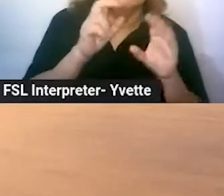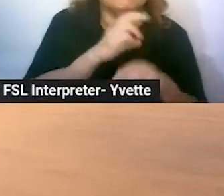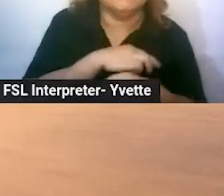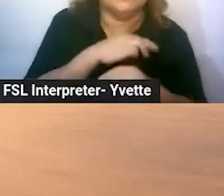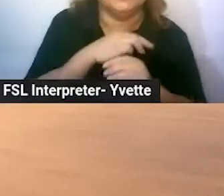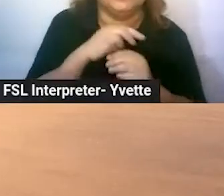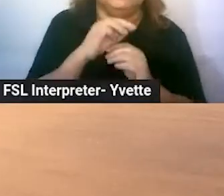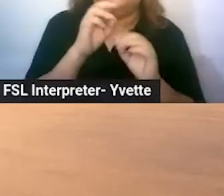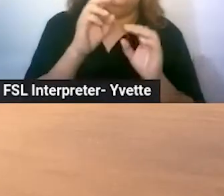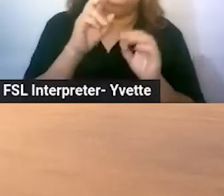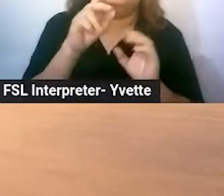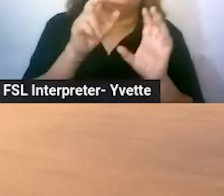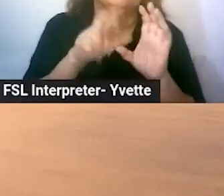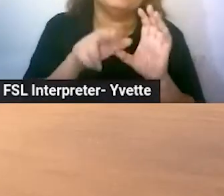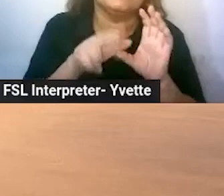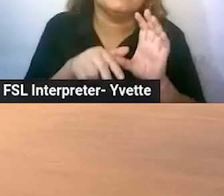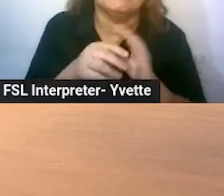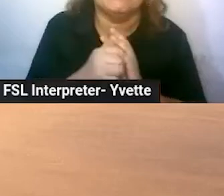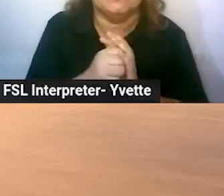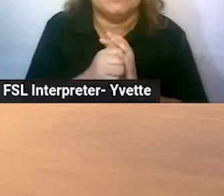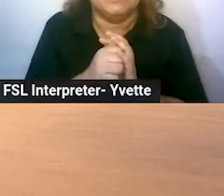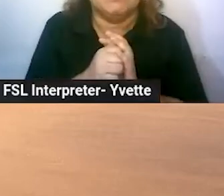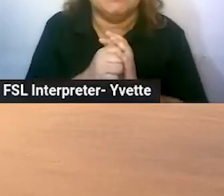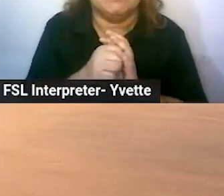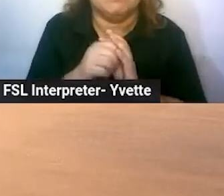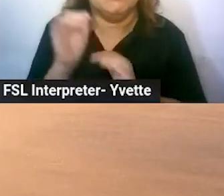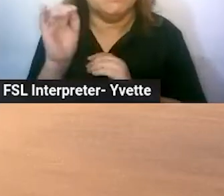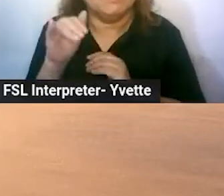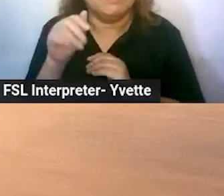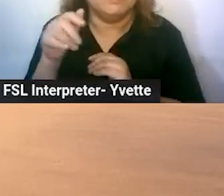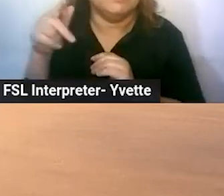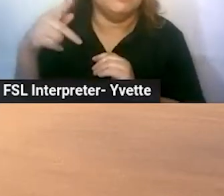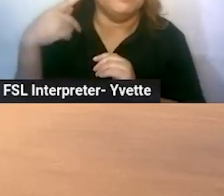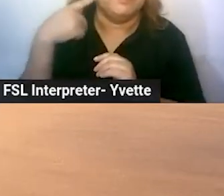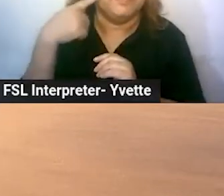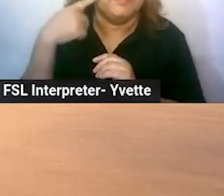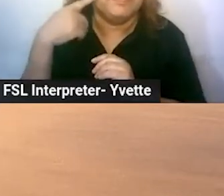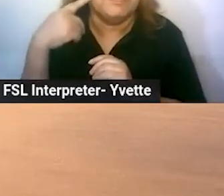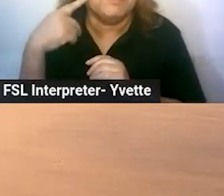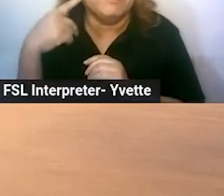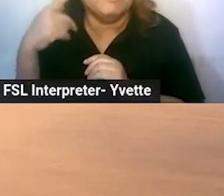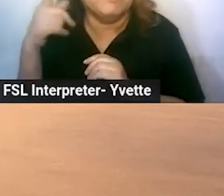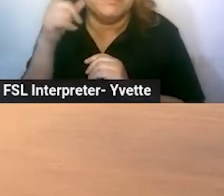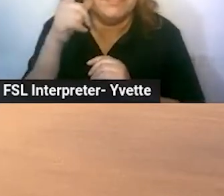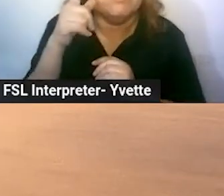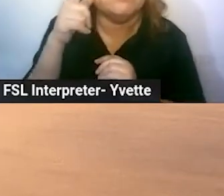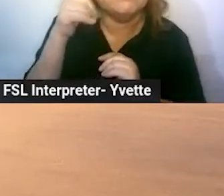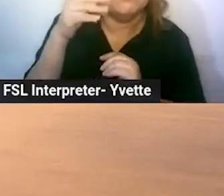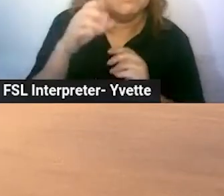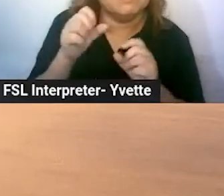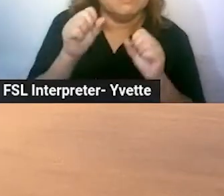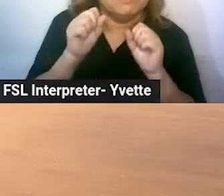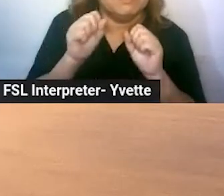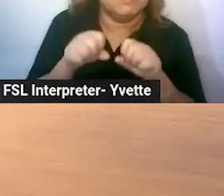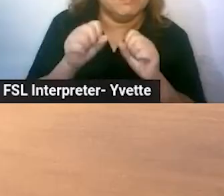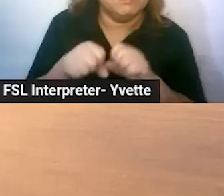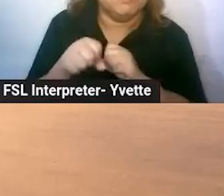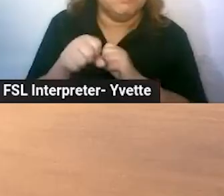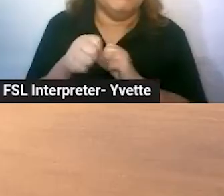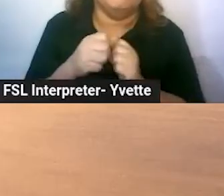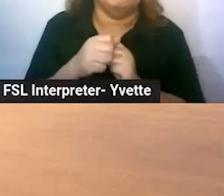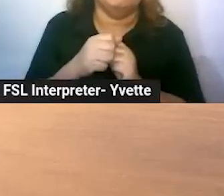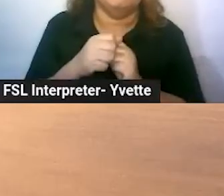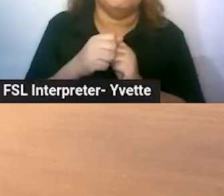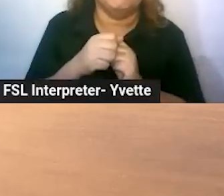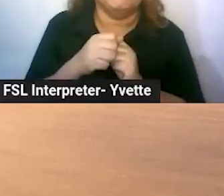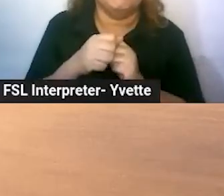Edel Kutukova. Miss Peggy? Yes, at ako po si Peggy Lotto, 6-7 God is Able. Kami po ang programang God is Able, ano, ay